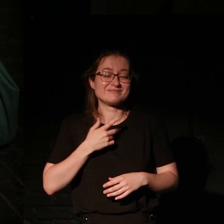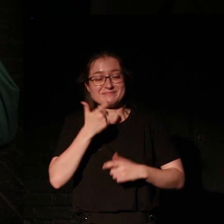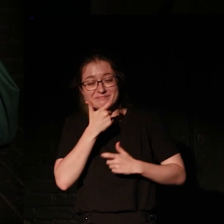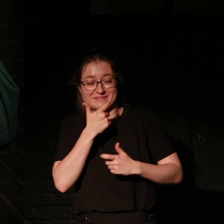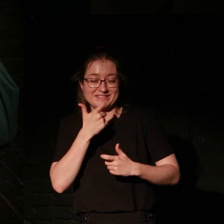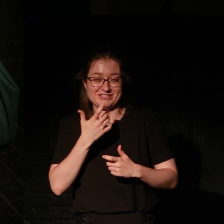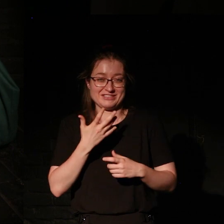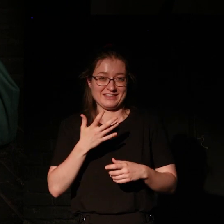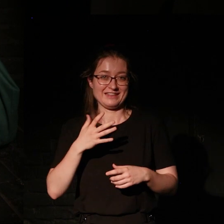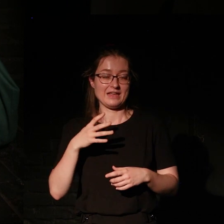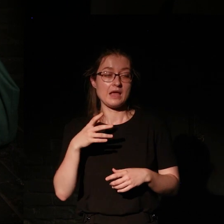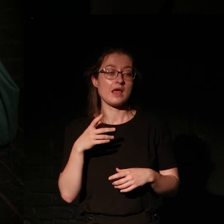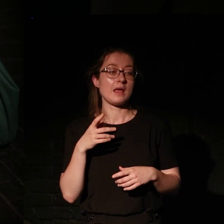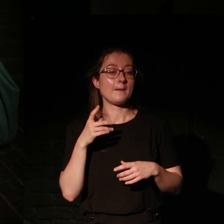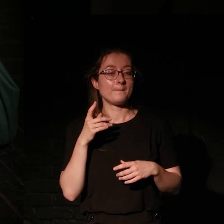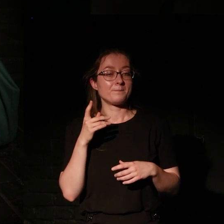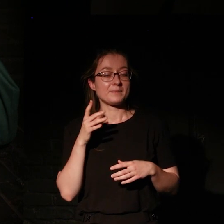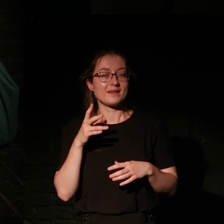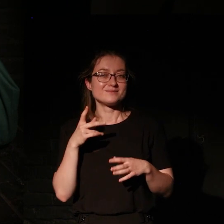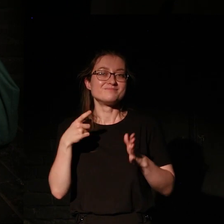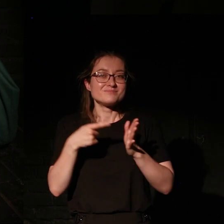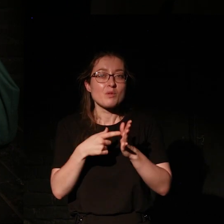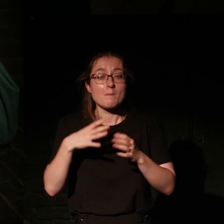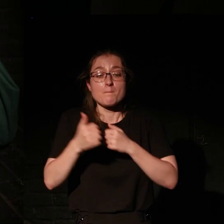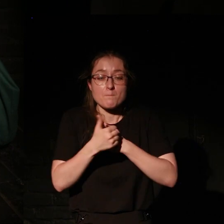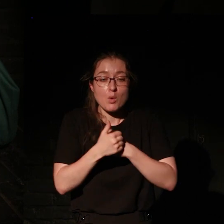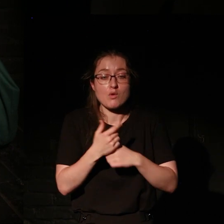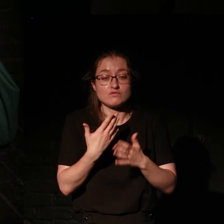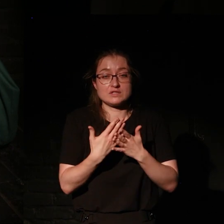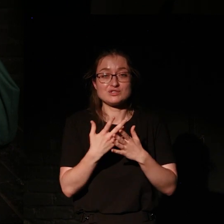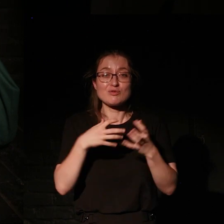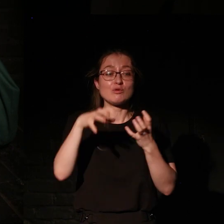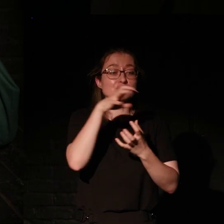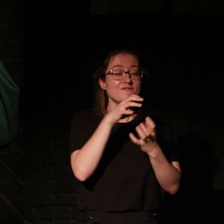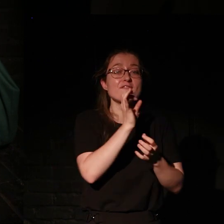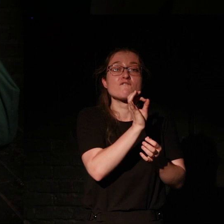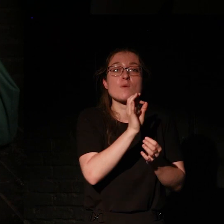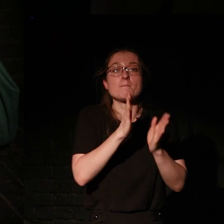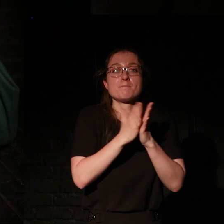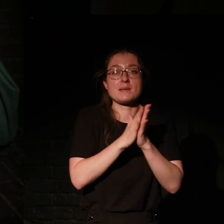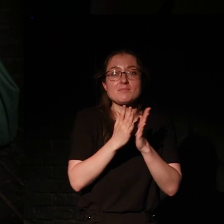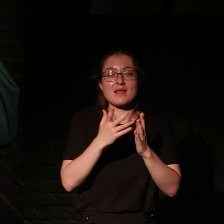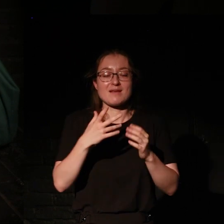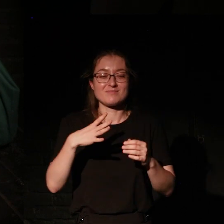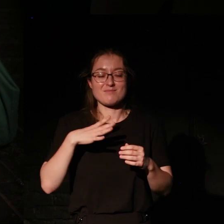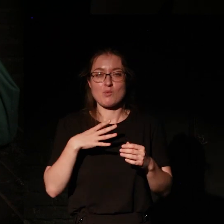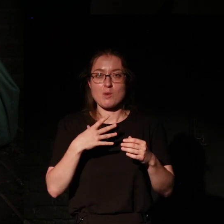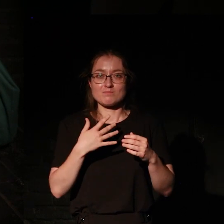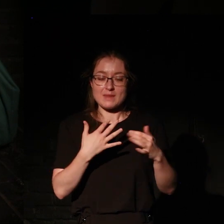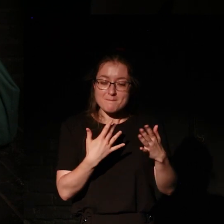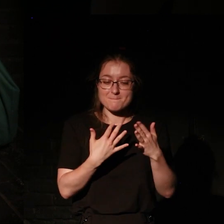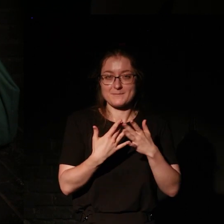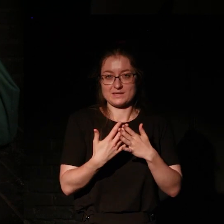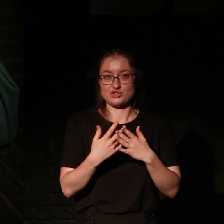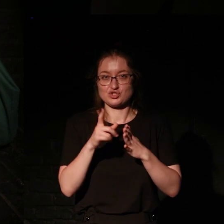że ten świat biblijny stawał się bliski czytelnikowi. I ten czytelnik mógł się z nim utożsamiać,